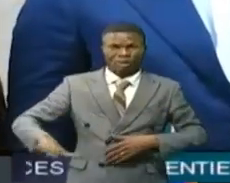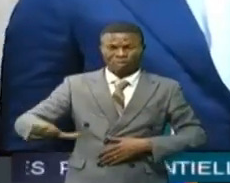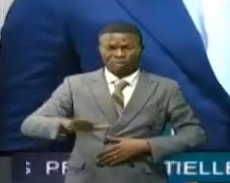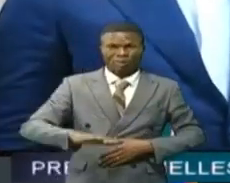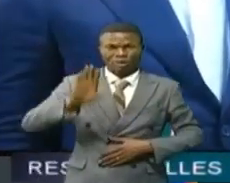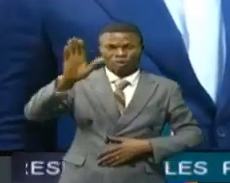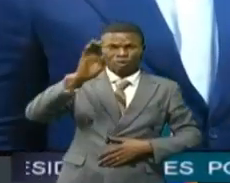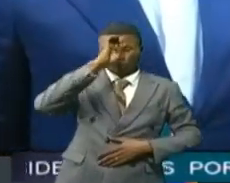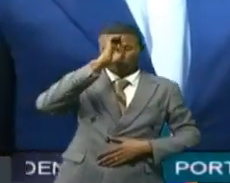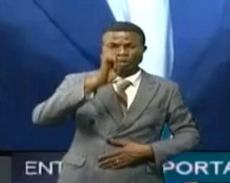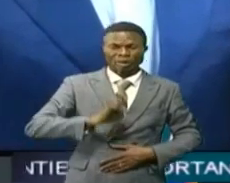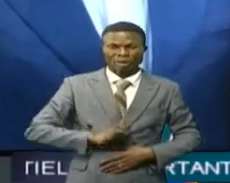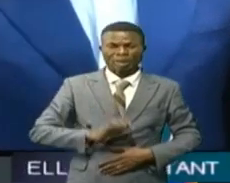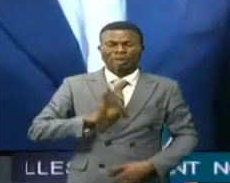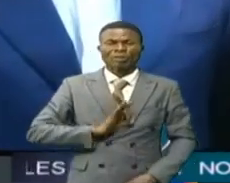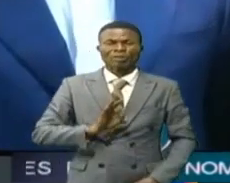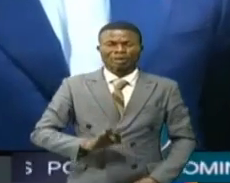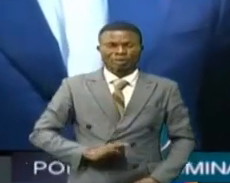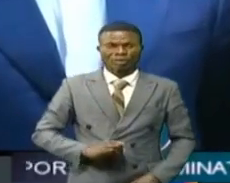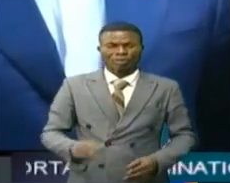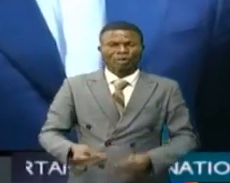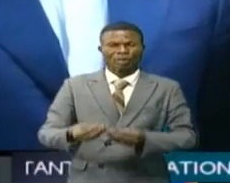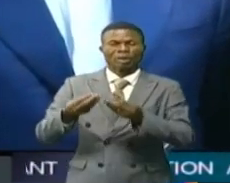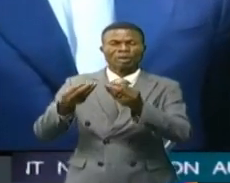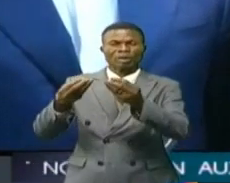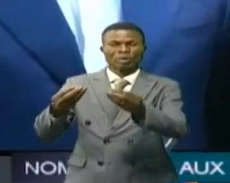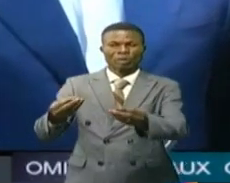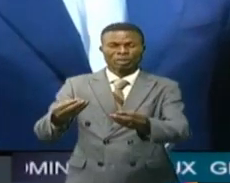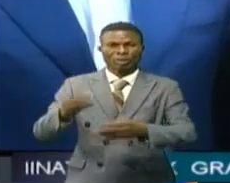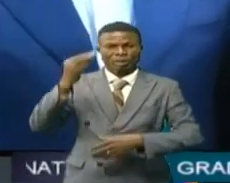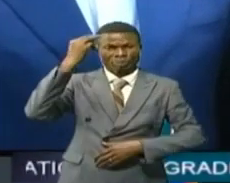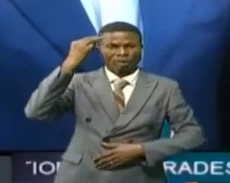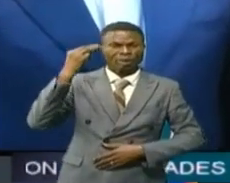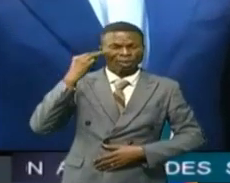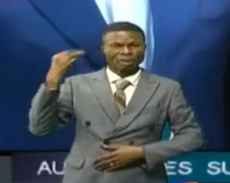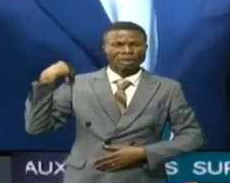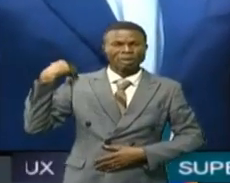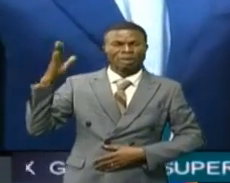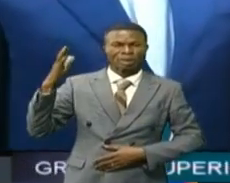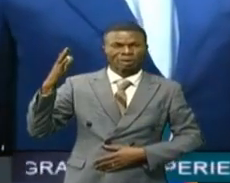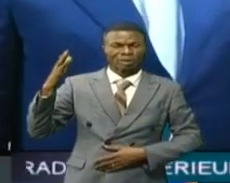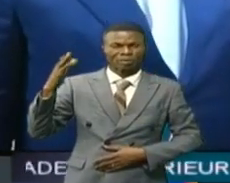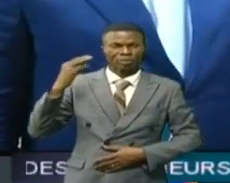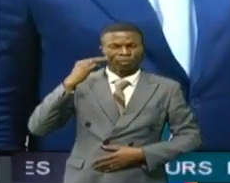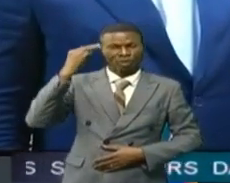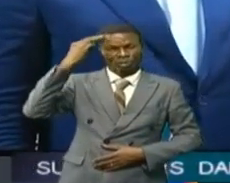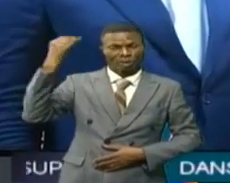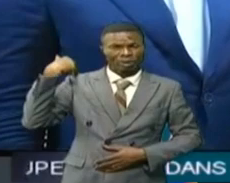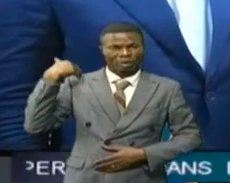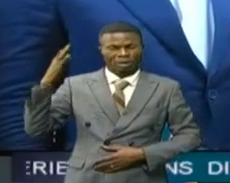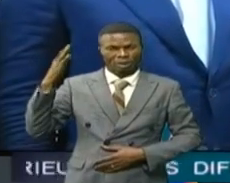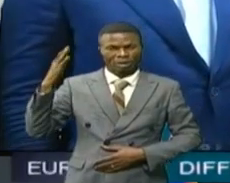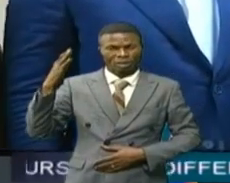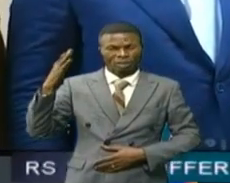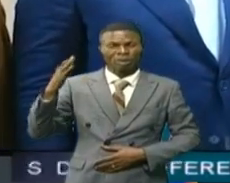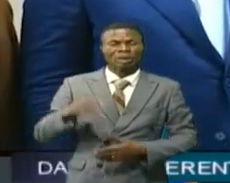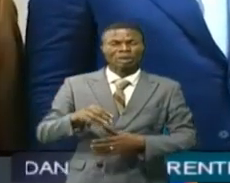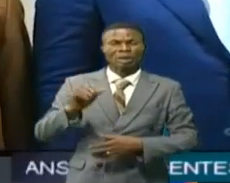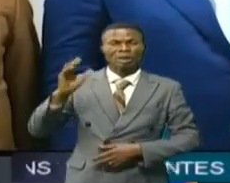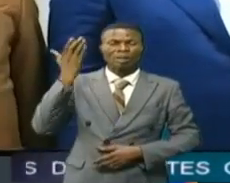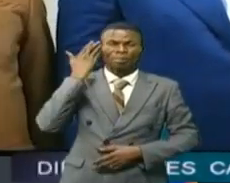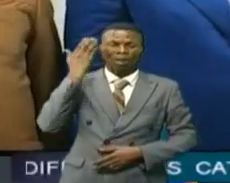Excellence Félix-Antoine Tshilombo, a confié au ministre d'État, maître Guy Luando,